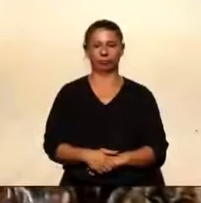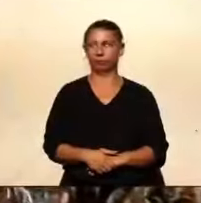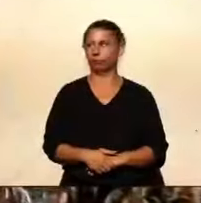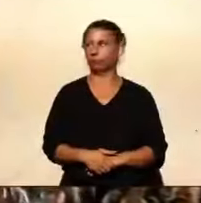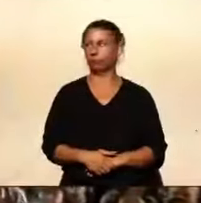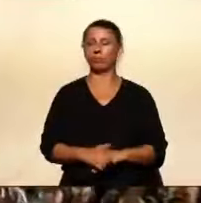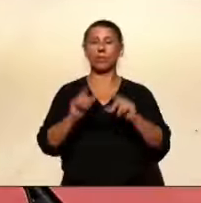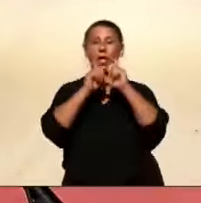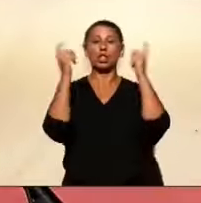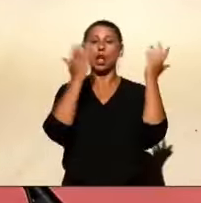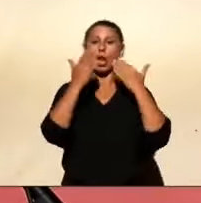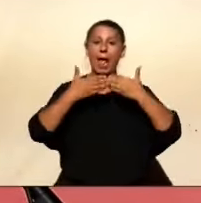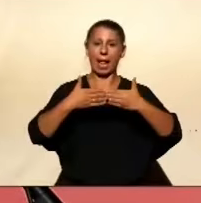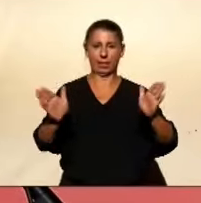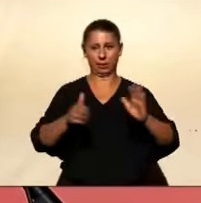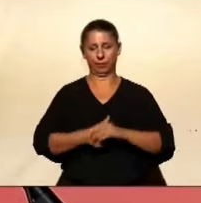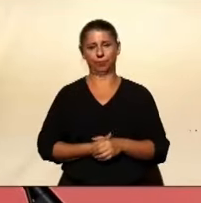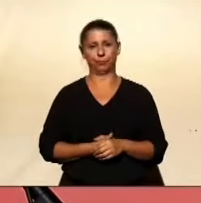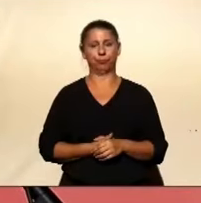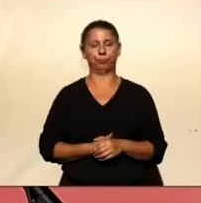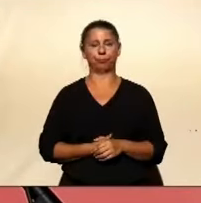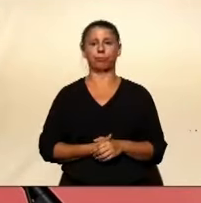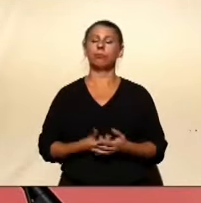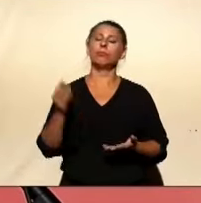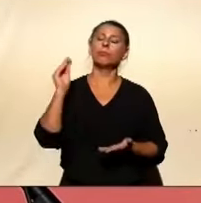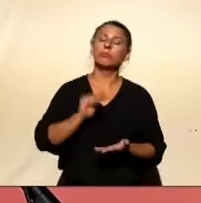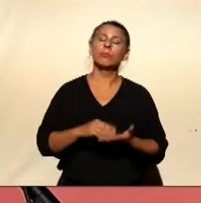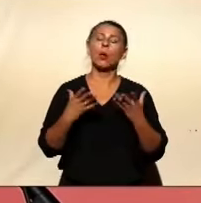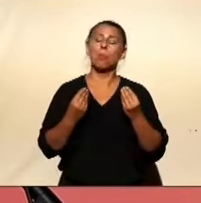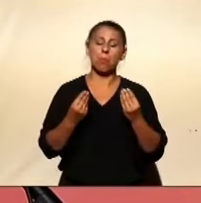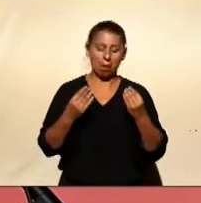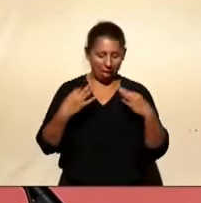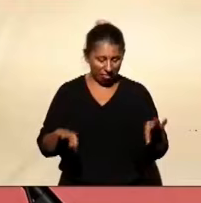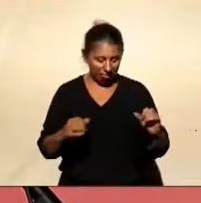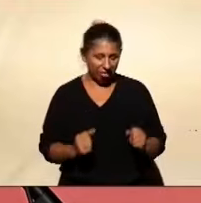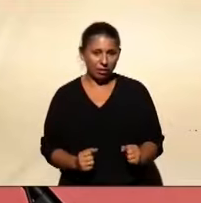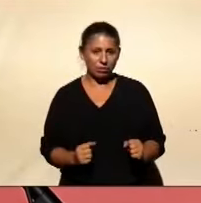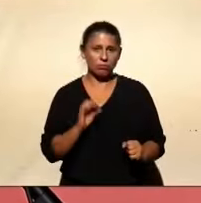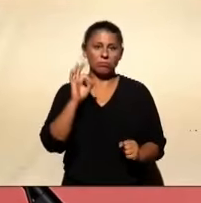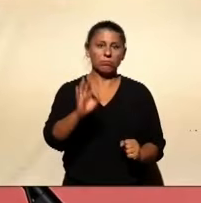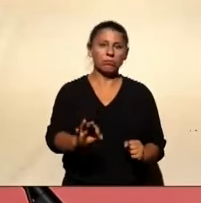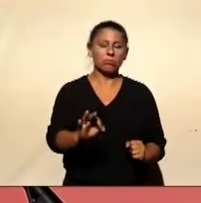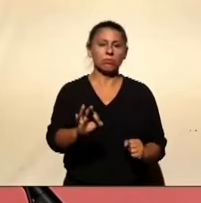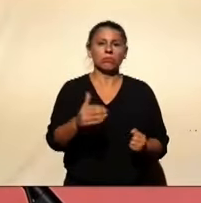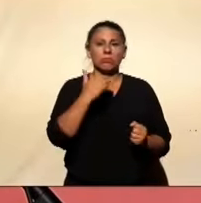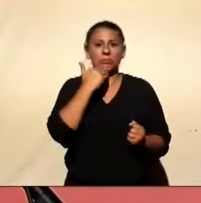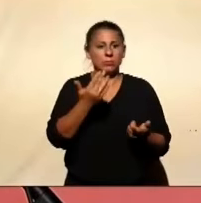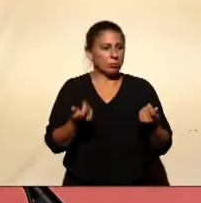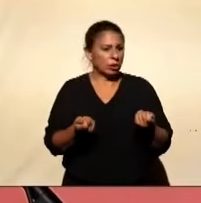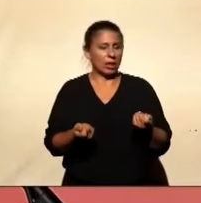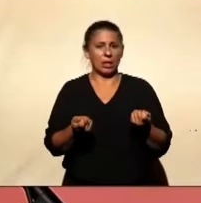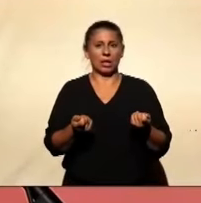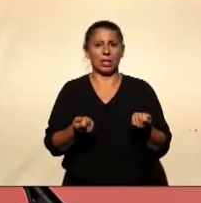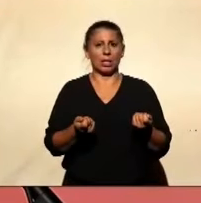Τα σχολιά άνοιξαν, πάλι με πολλά κενά που οδηγούν μέχρι και σε αδυναμία